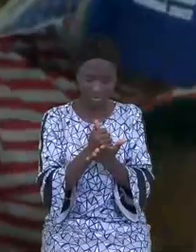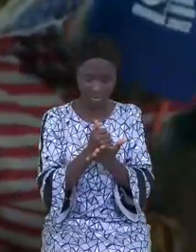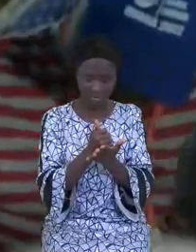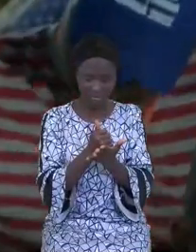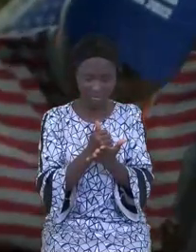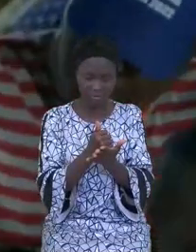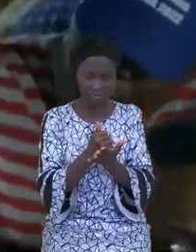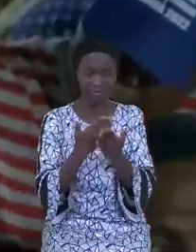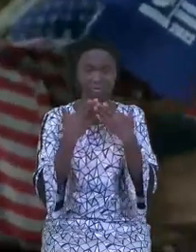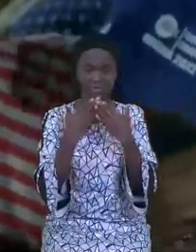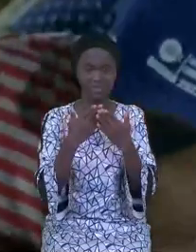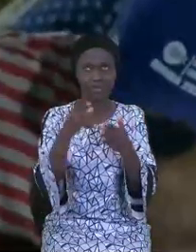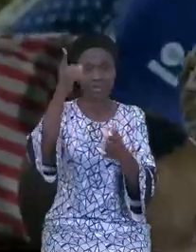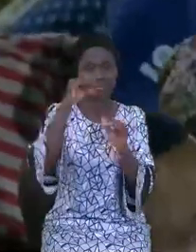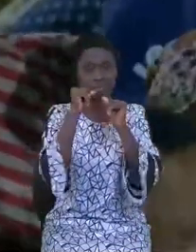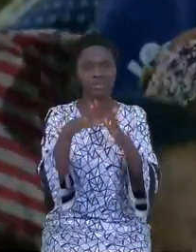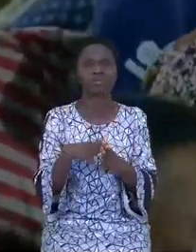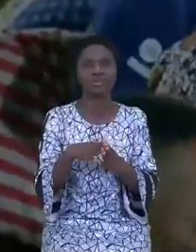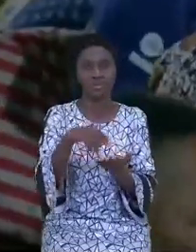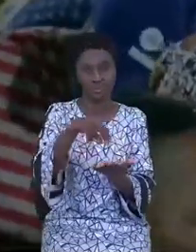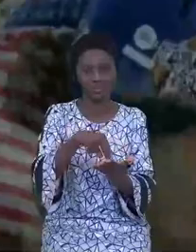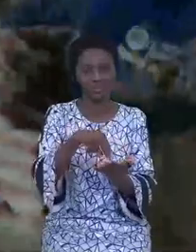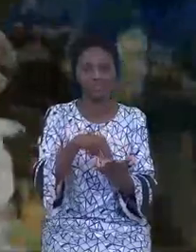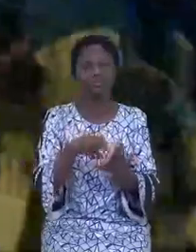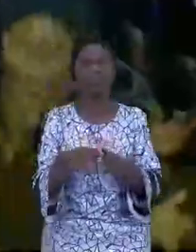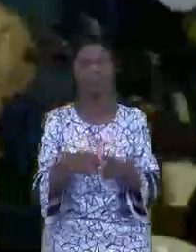Amen. Que Dieu vous bénisse.